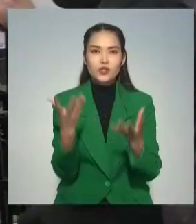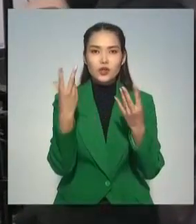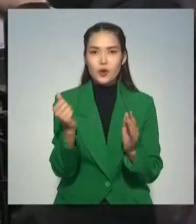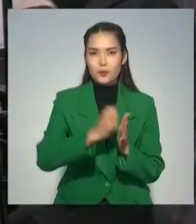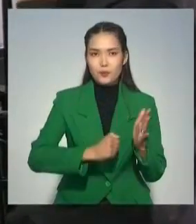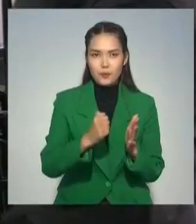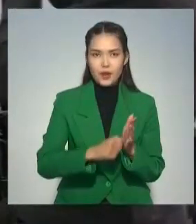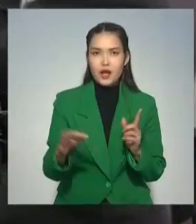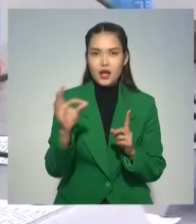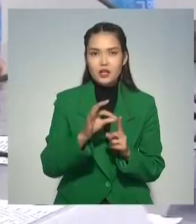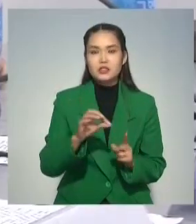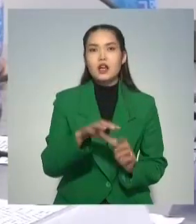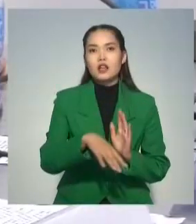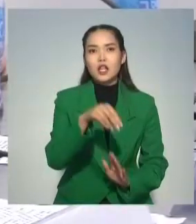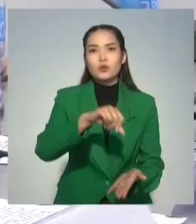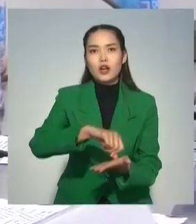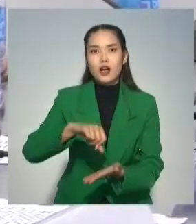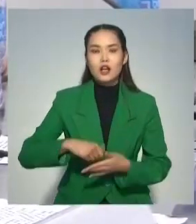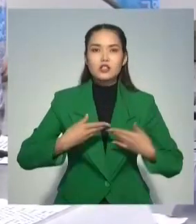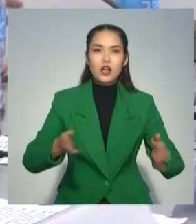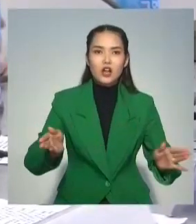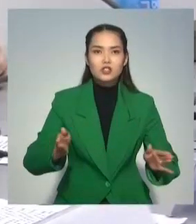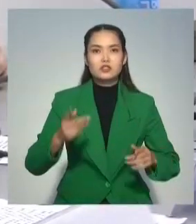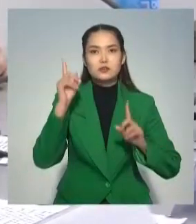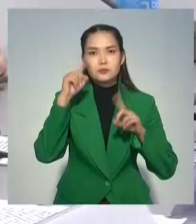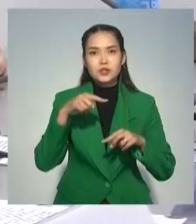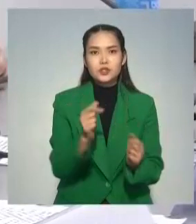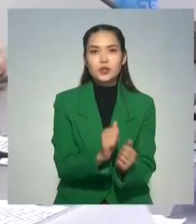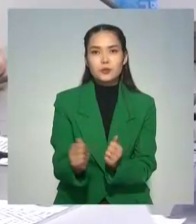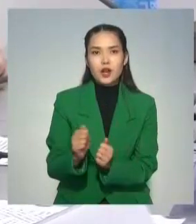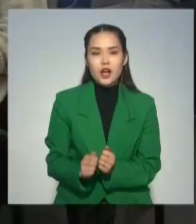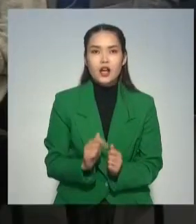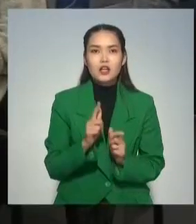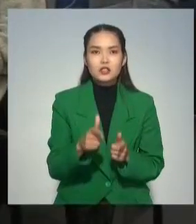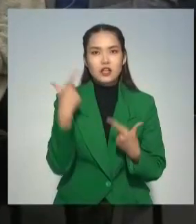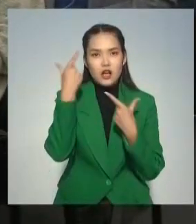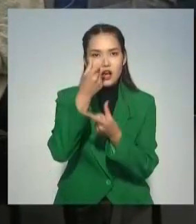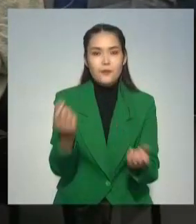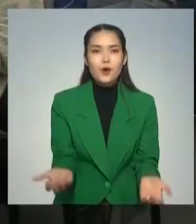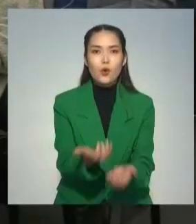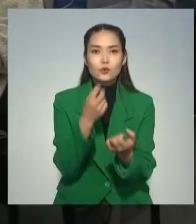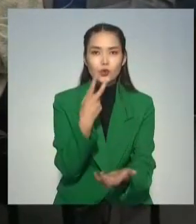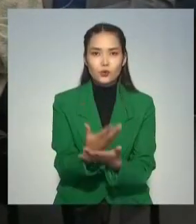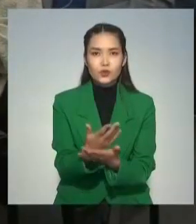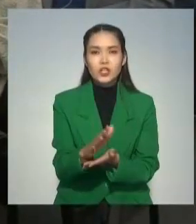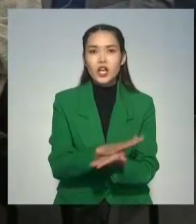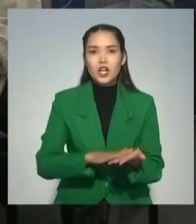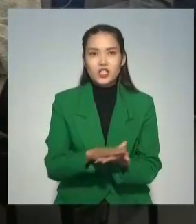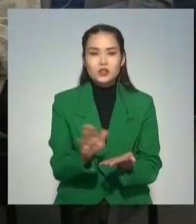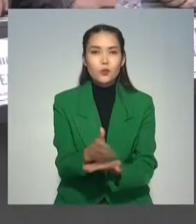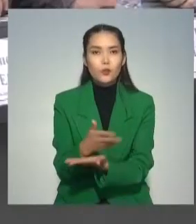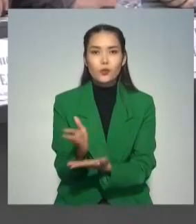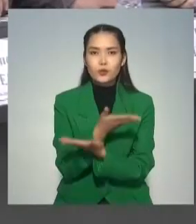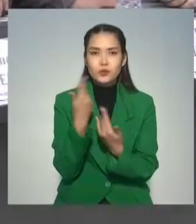сайлауға қатысып жатқан қоғамдық пікірін ашық білдіріп жүрген әр саланың белсенді жастарына ақпаратты қолдау көрсету. Ешкімді бөліп